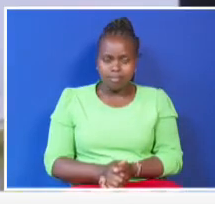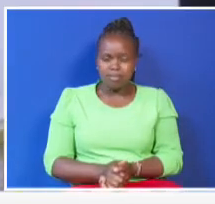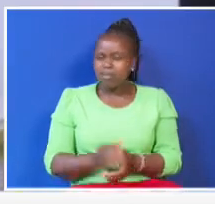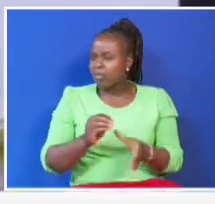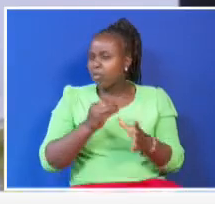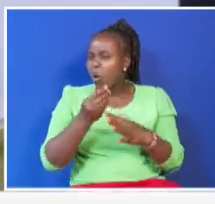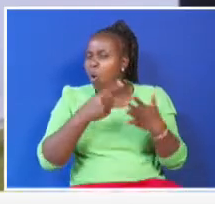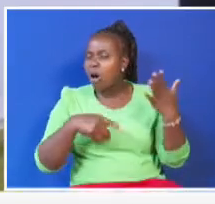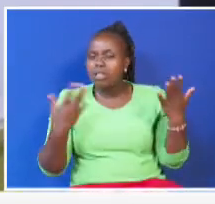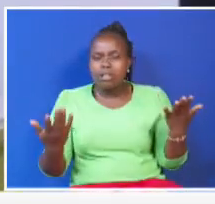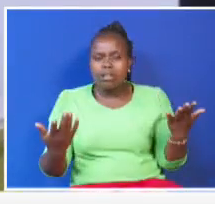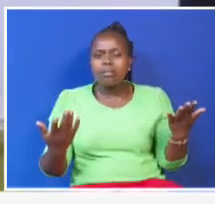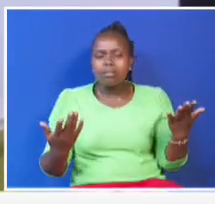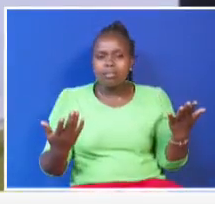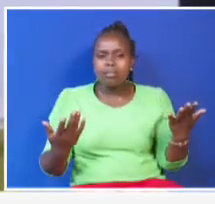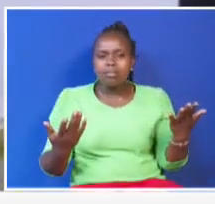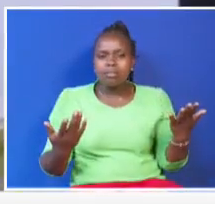Au ni namna gani jameni?